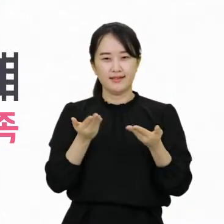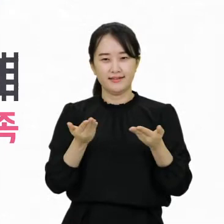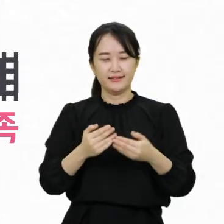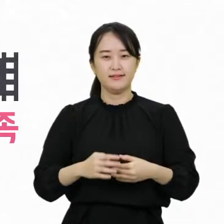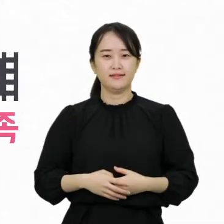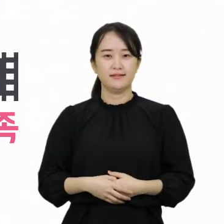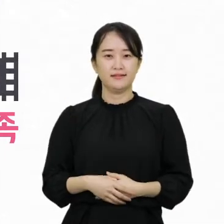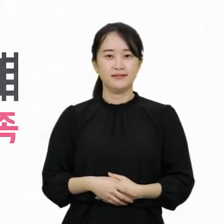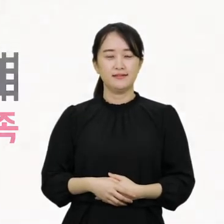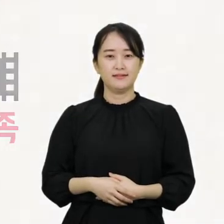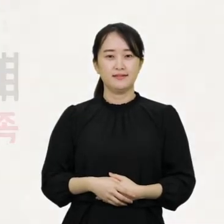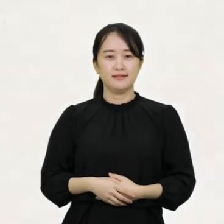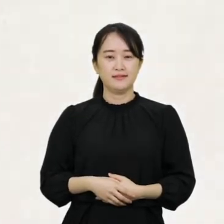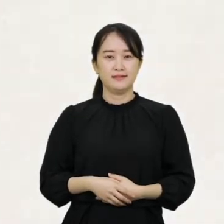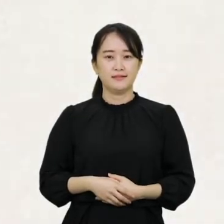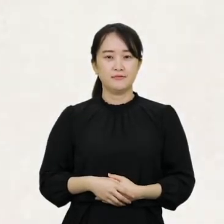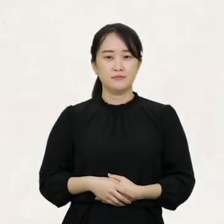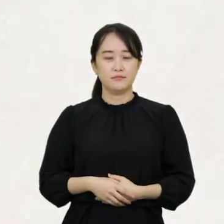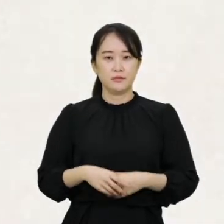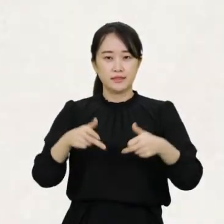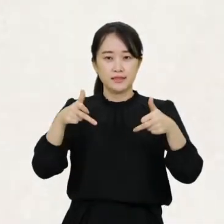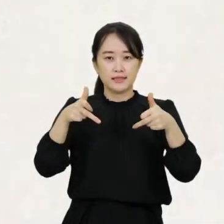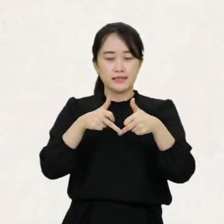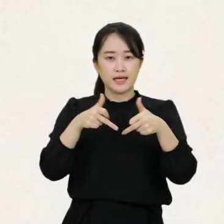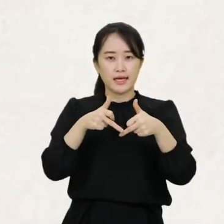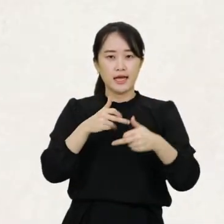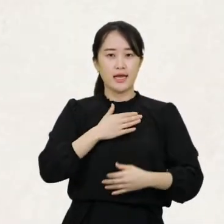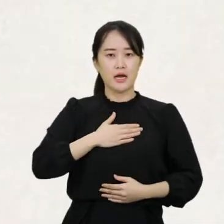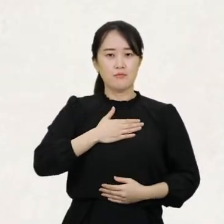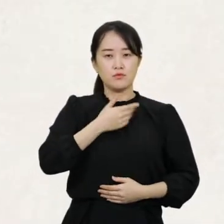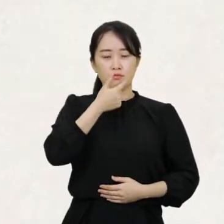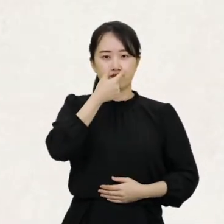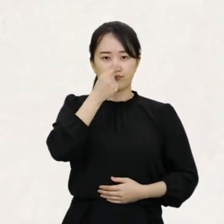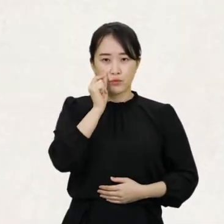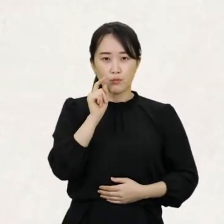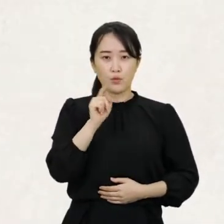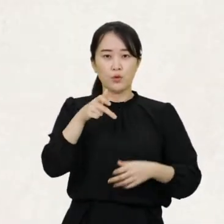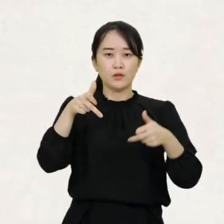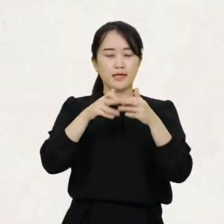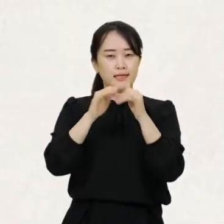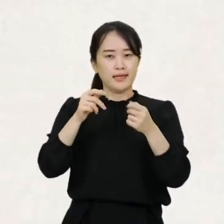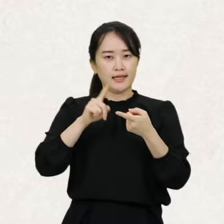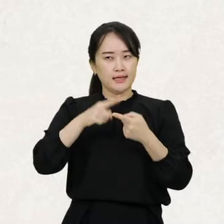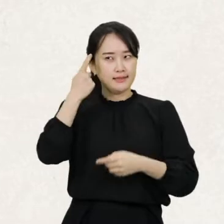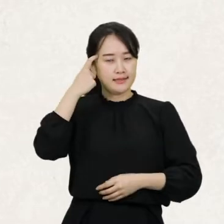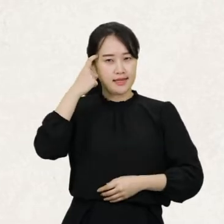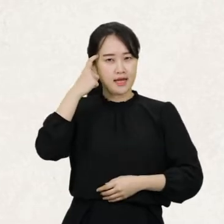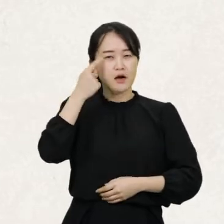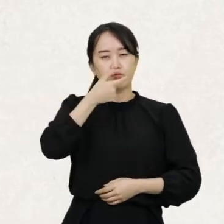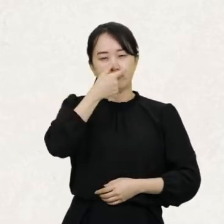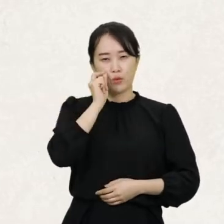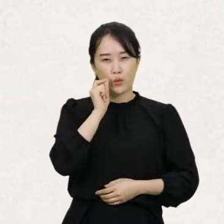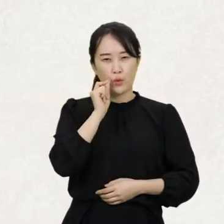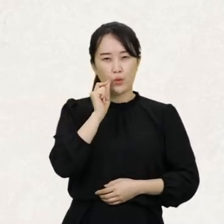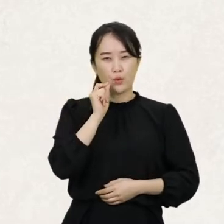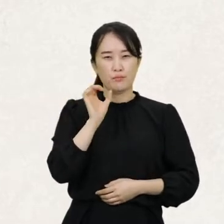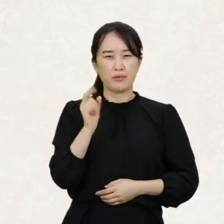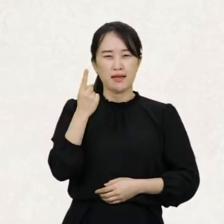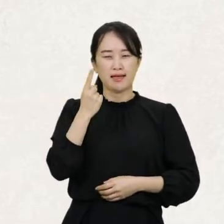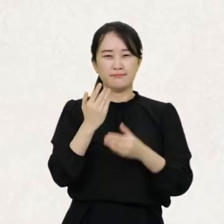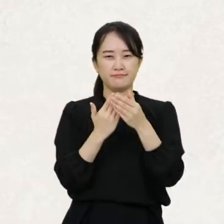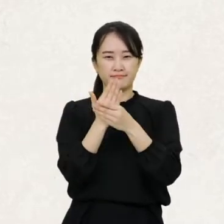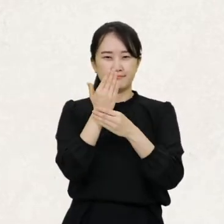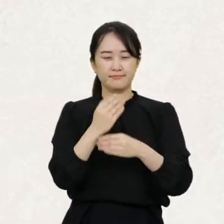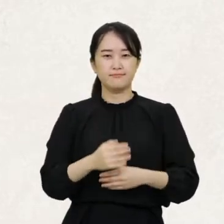일들이라는 점인데요. 장애 감수성 부족은 곧 장애인에 대한 인식이 부족하기 때문에 나타나는